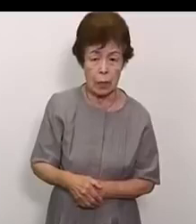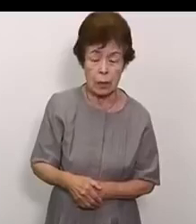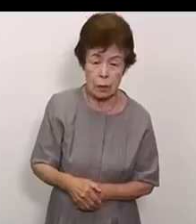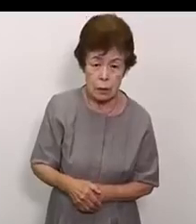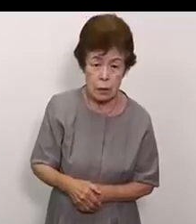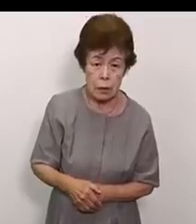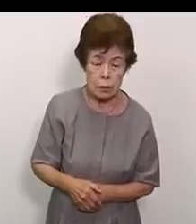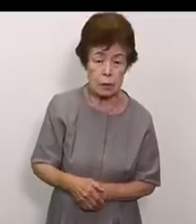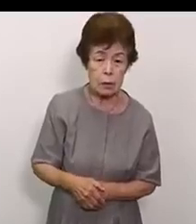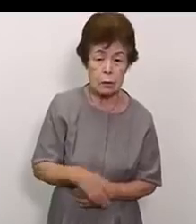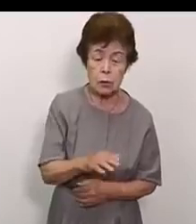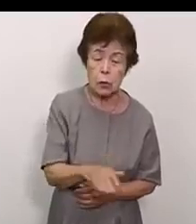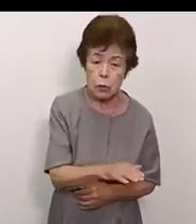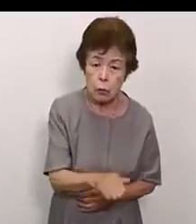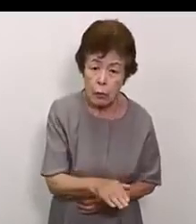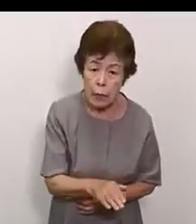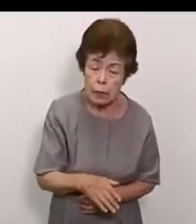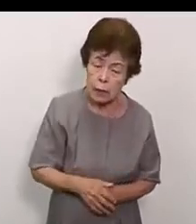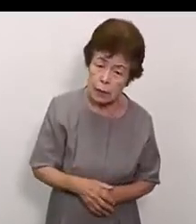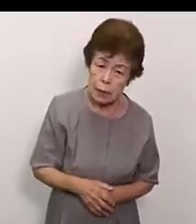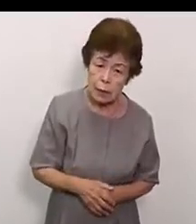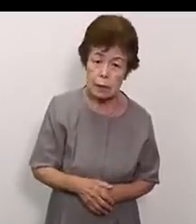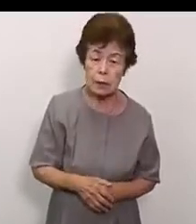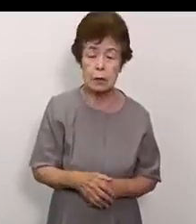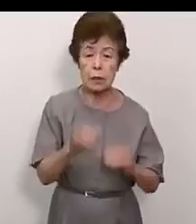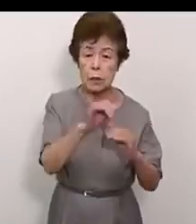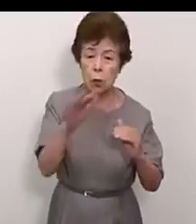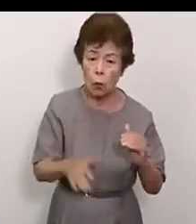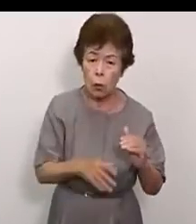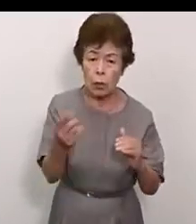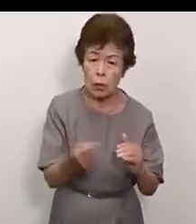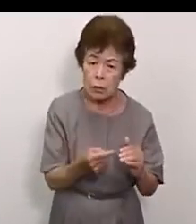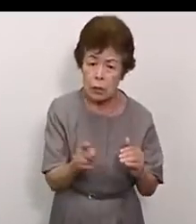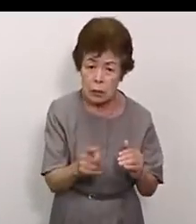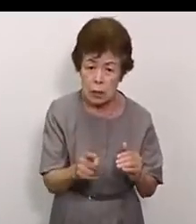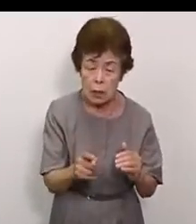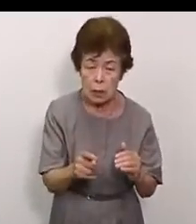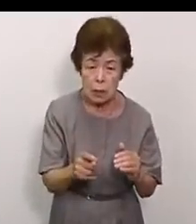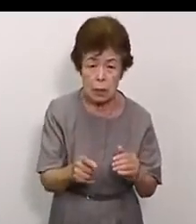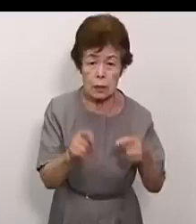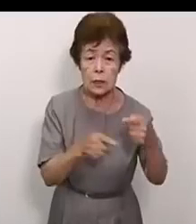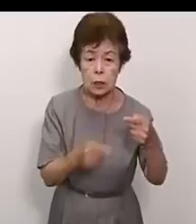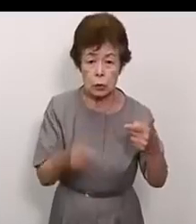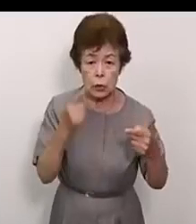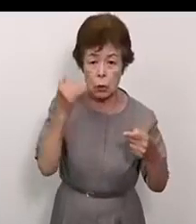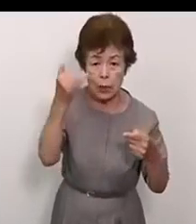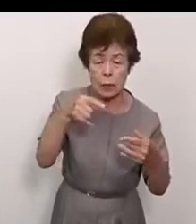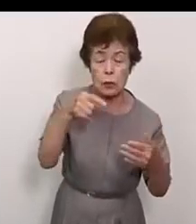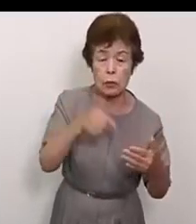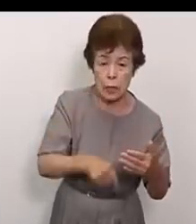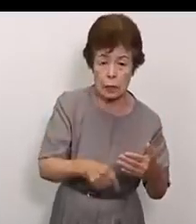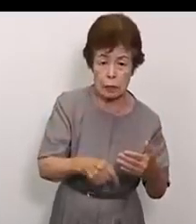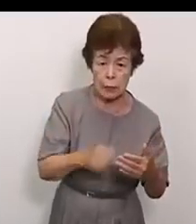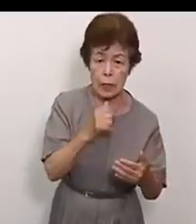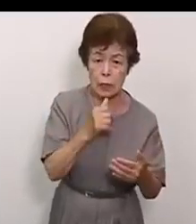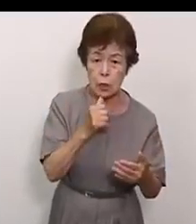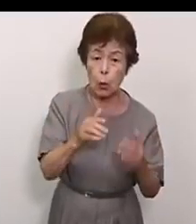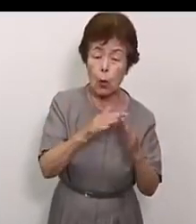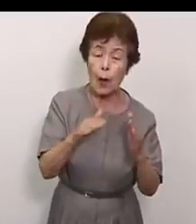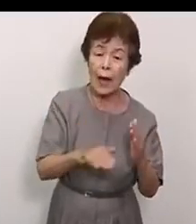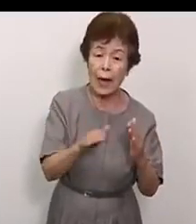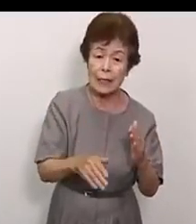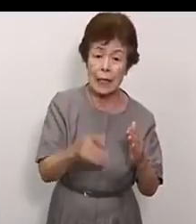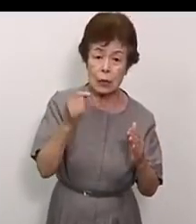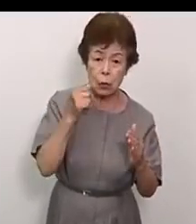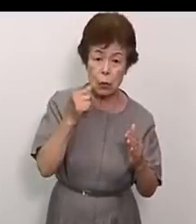暇になったんですが、一人親の中には、そういう貧困家庭の親の中にはやっぱり